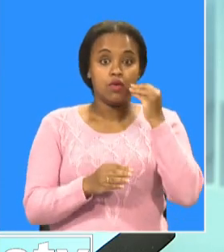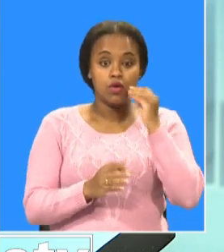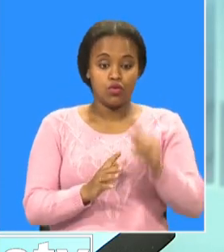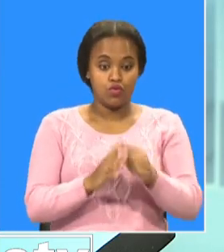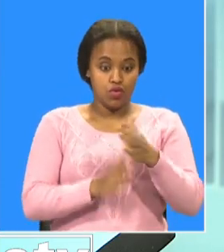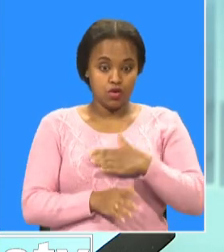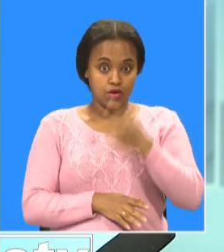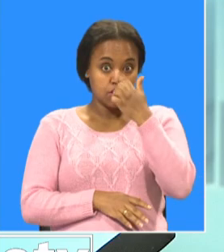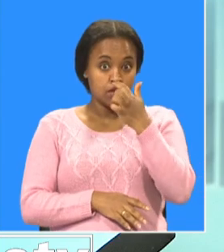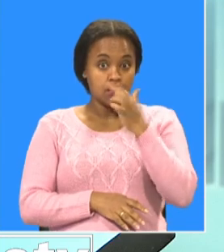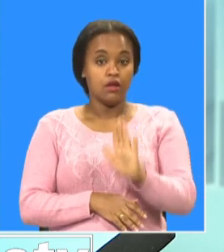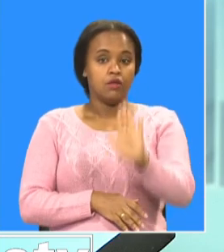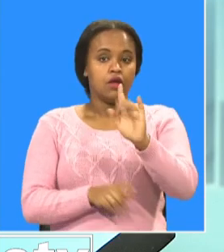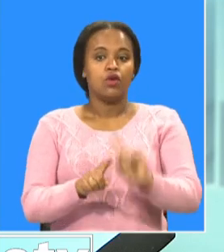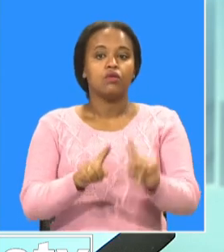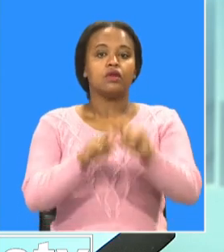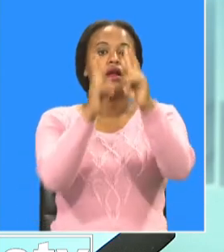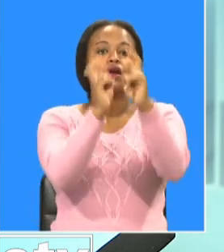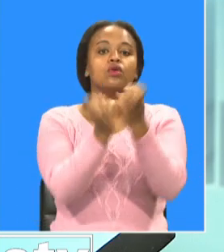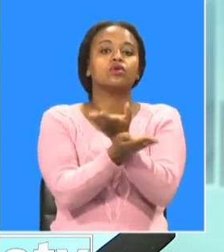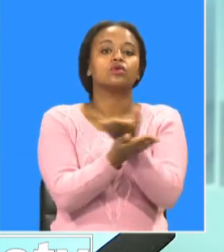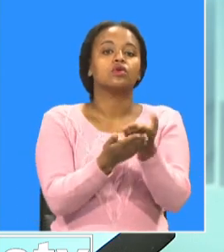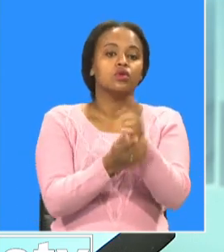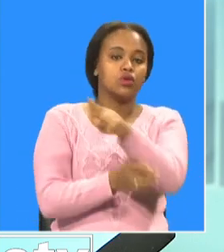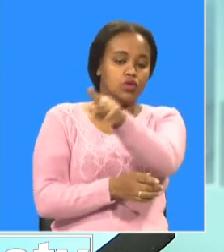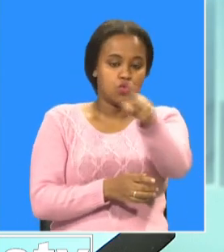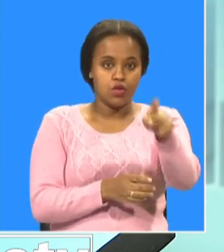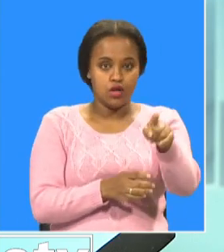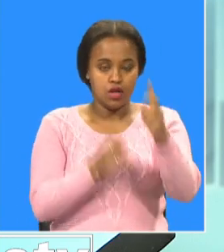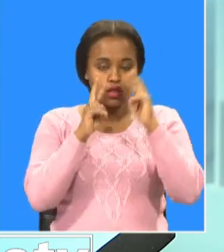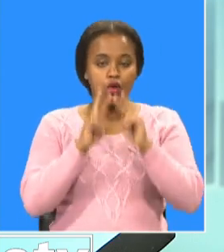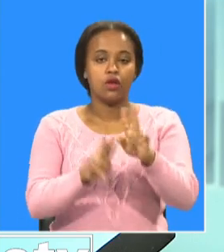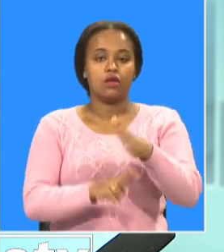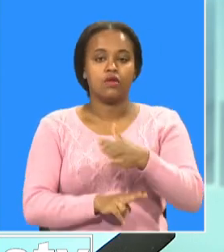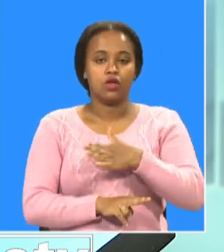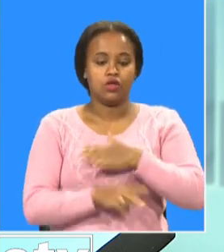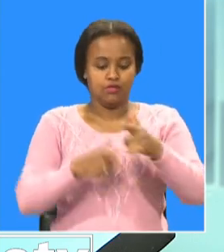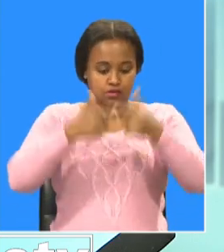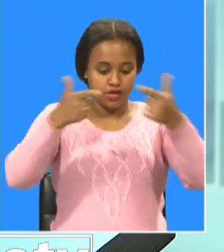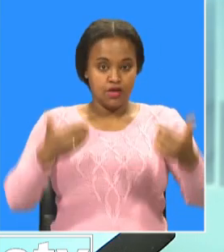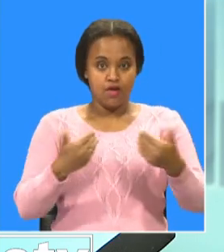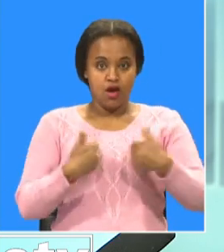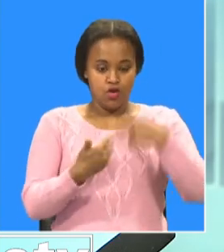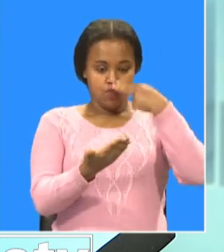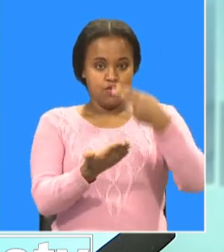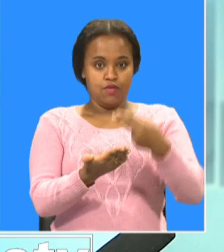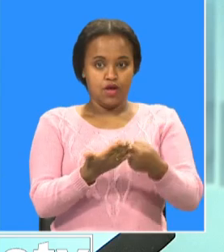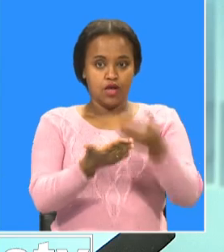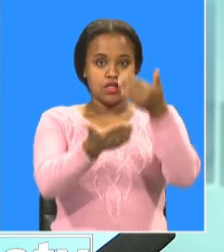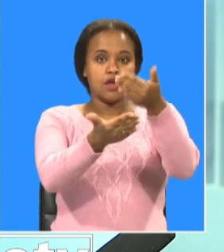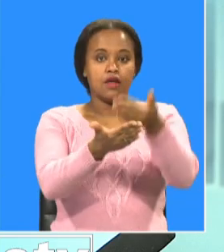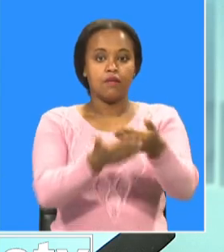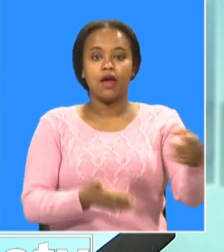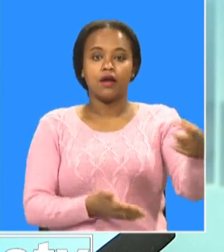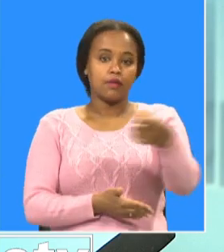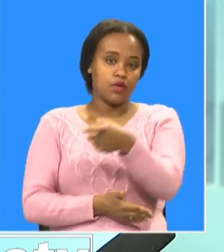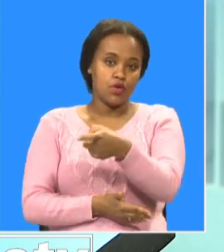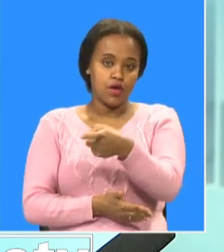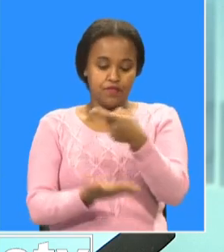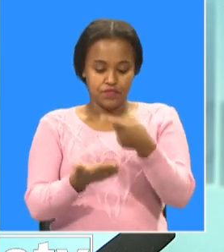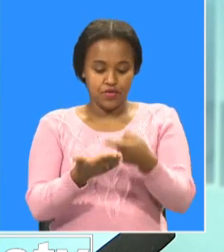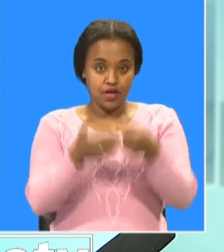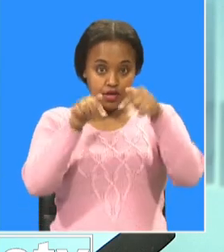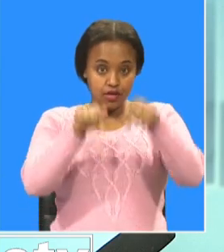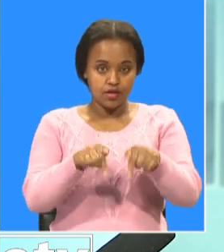ፕሮግራማችን እንደተለመደው በተለያዩ ርዕሰ ጉዳዮች ወደናንተ ወደ ተመልካቾቻችን ሰፋ ያሉ መረጃዎችን የሚያቀርብ ይሆናል።